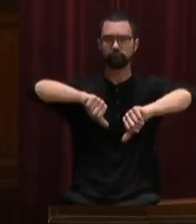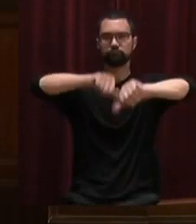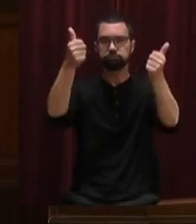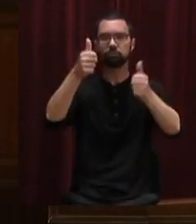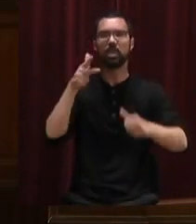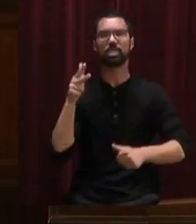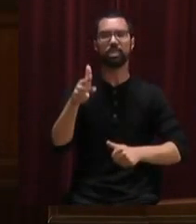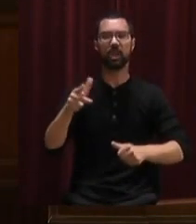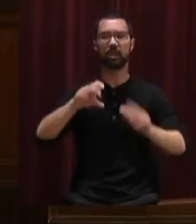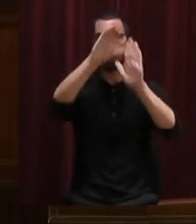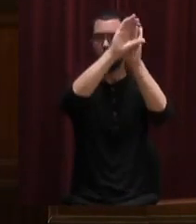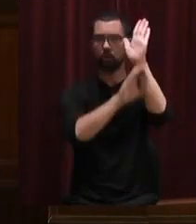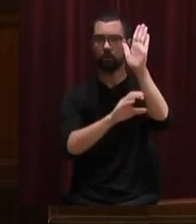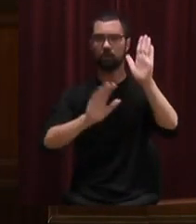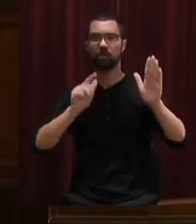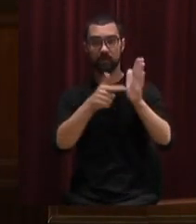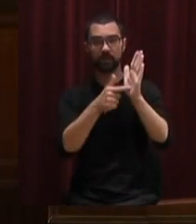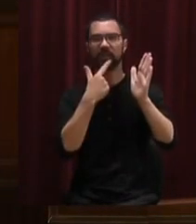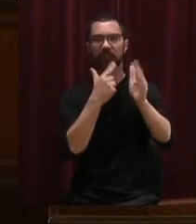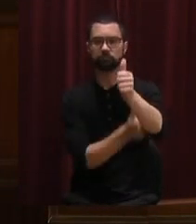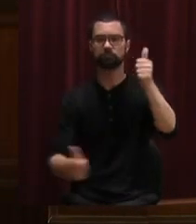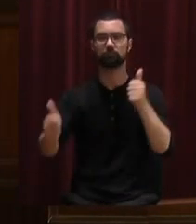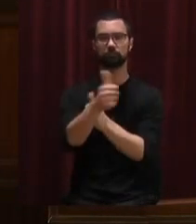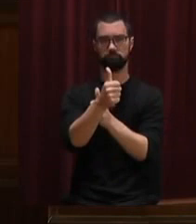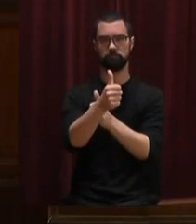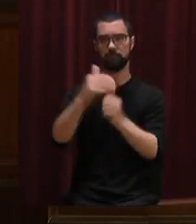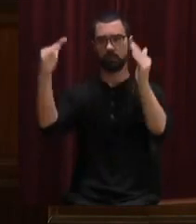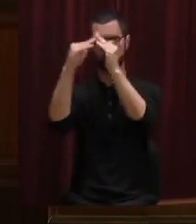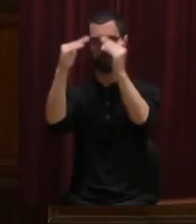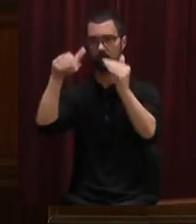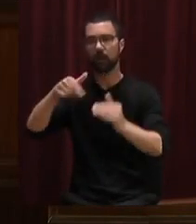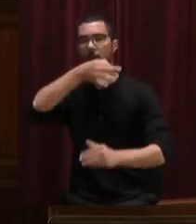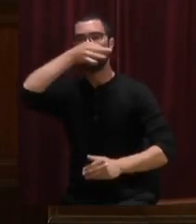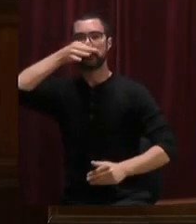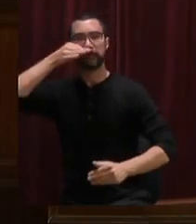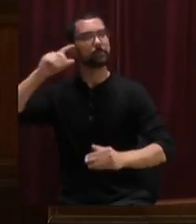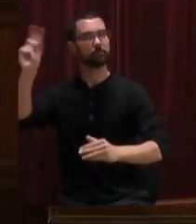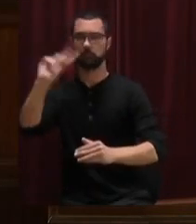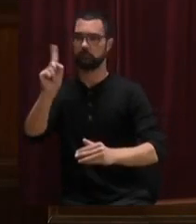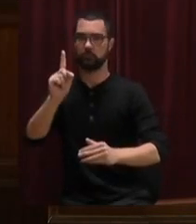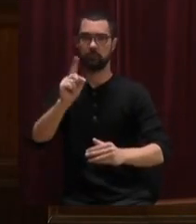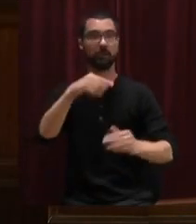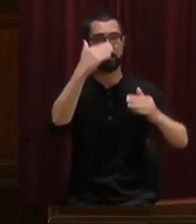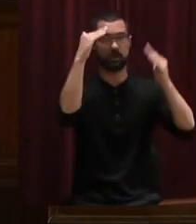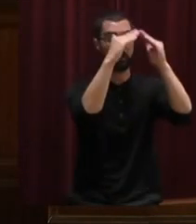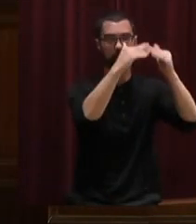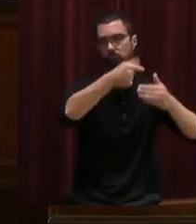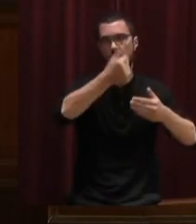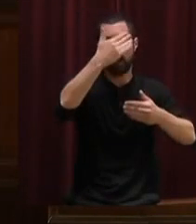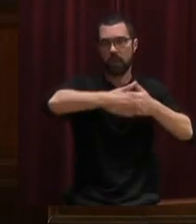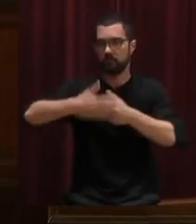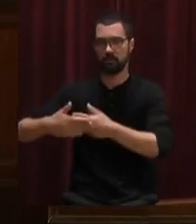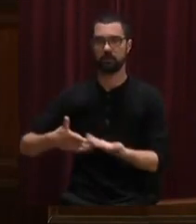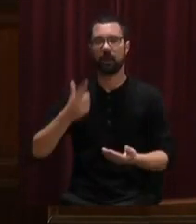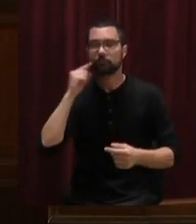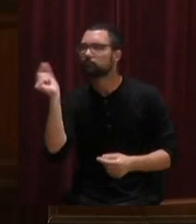el dret constitucional i prioritza l'accés a una llar a l'ús especulatiu d'un bé que és clau i limitat. Gràcies a això estem detectant més